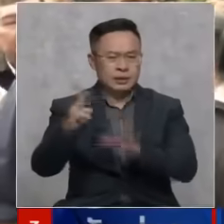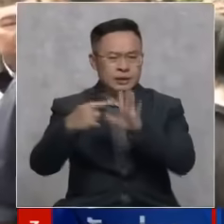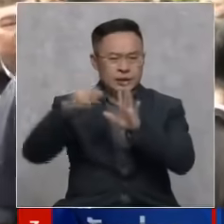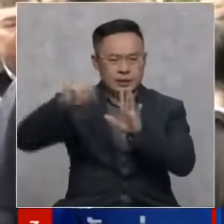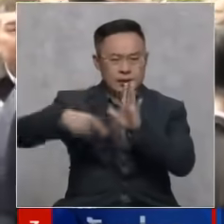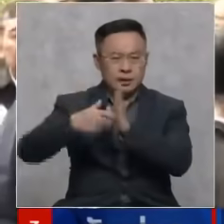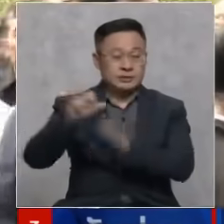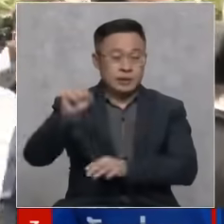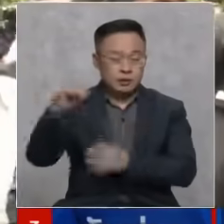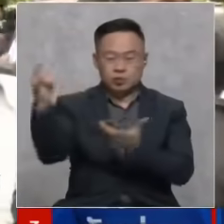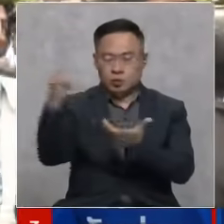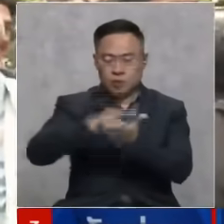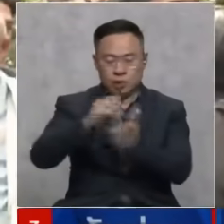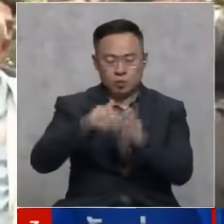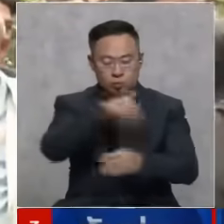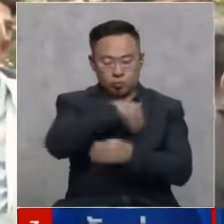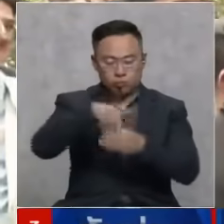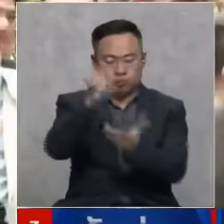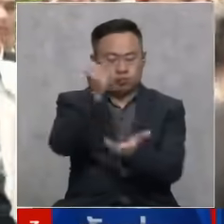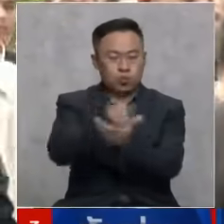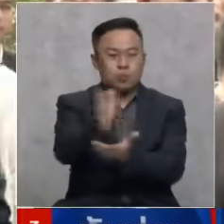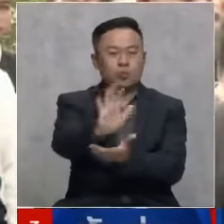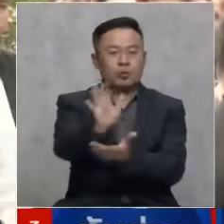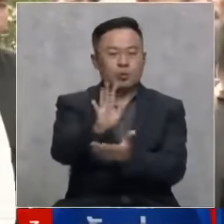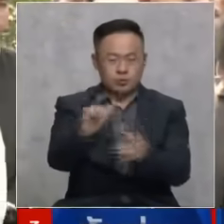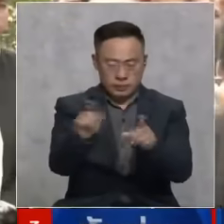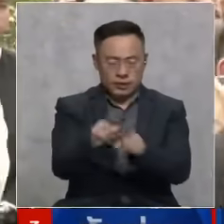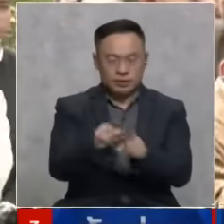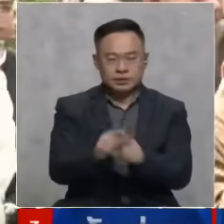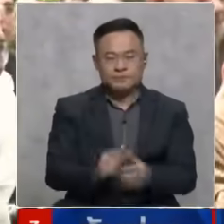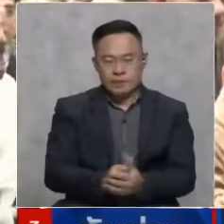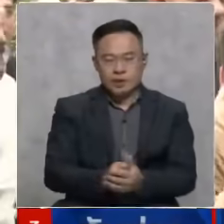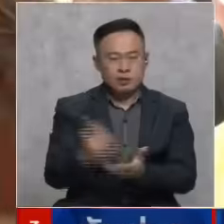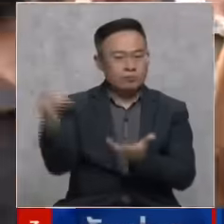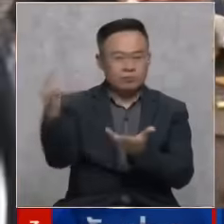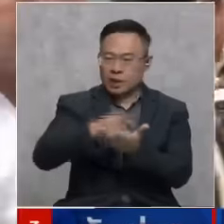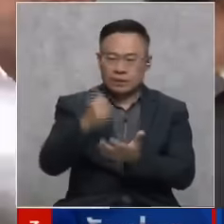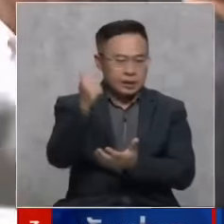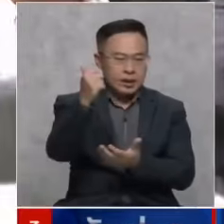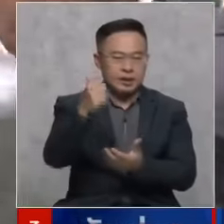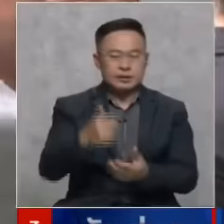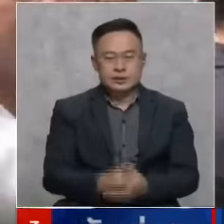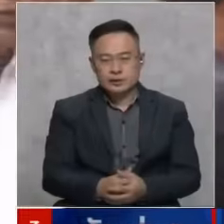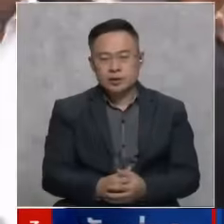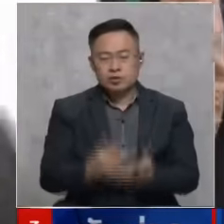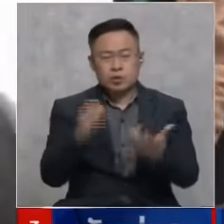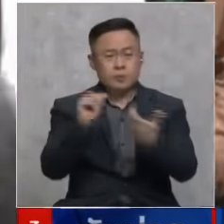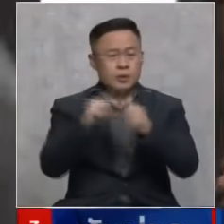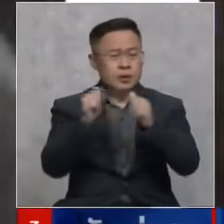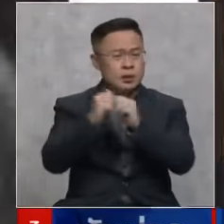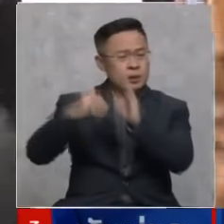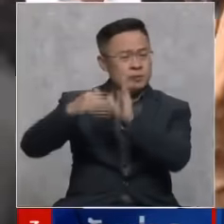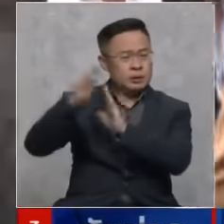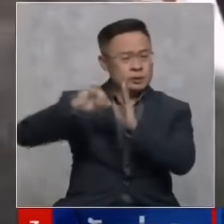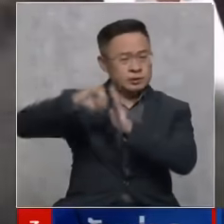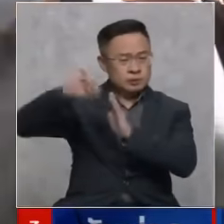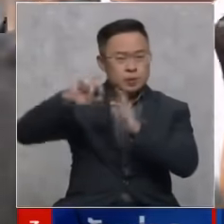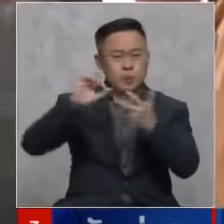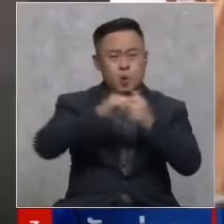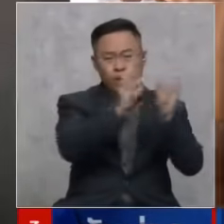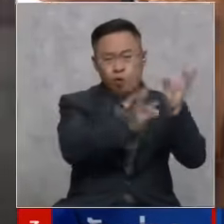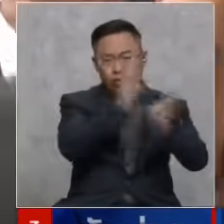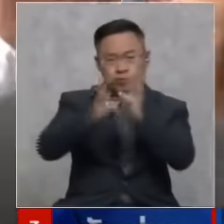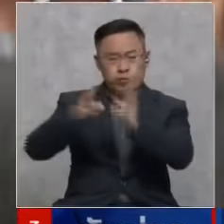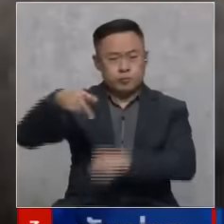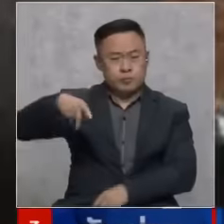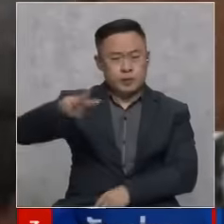ของฝุ่นควันเหมือนกันค่ะ PM 2.5 ในพื้นที่เชียงใหม่พื้นที่ภาคเหนือนะคะนายกบอกว่าเรื่องฝุ่น PM 2.5 รัฐบาลเองให้